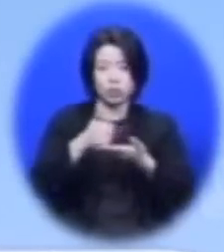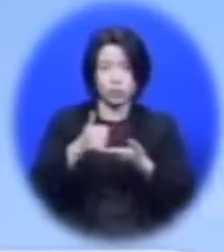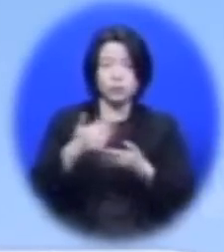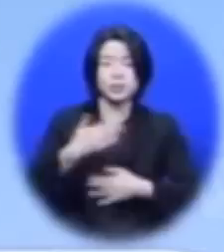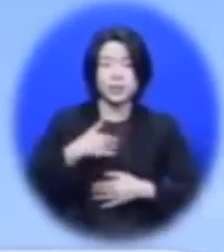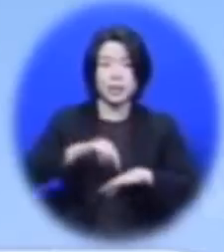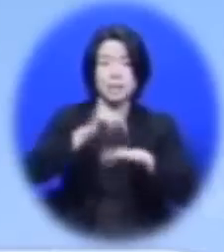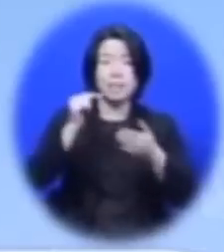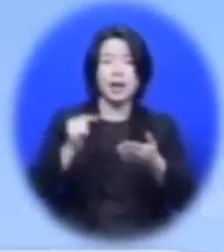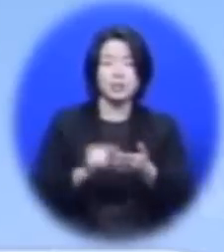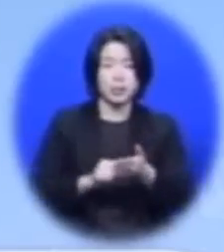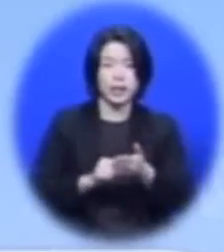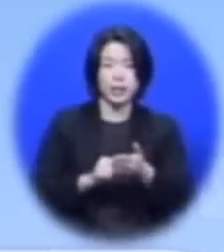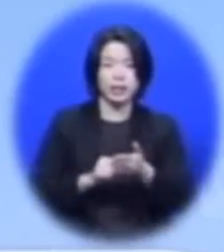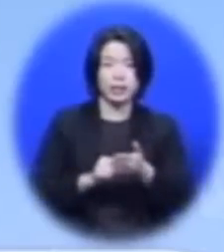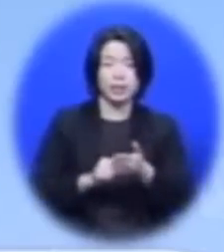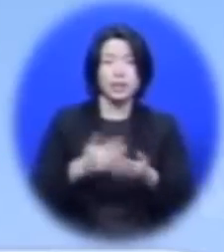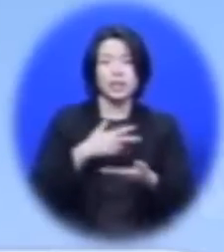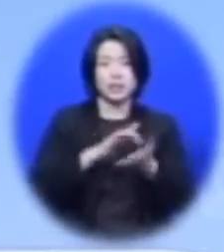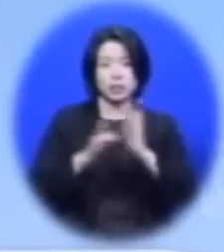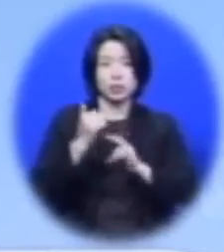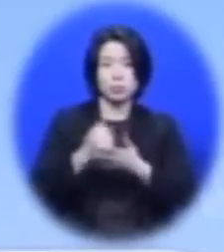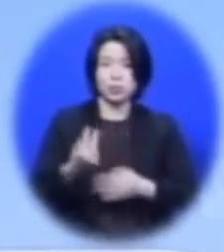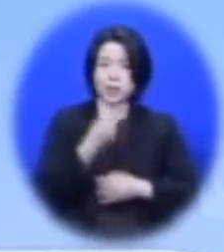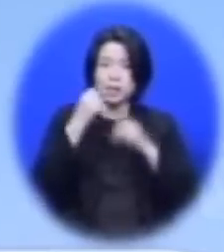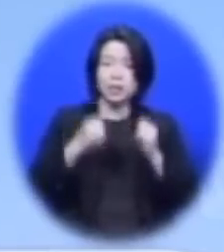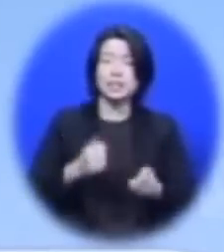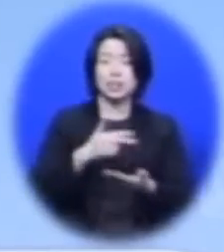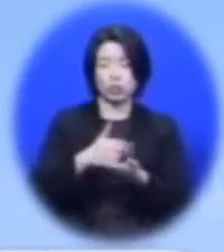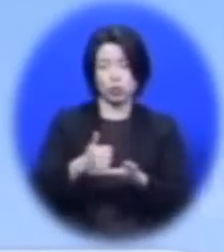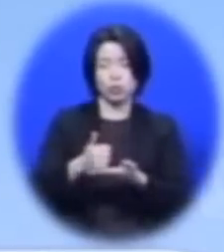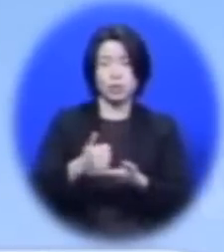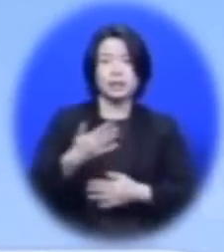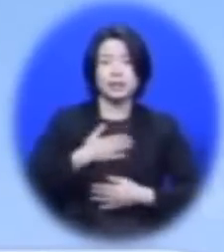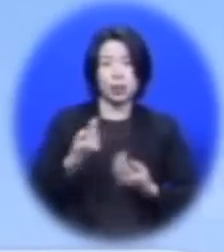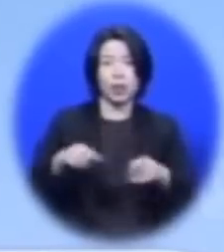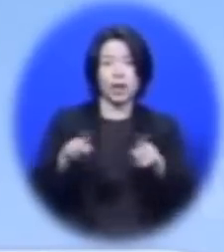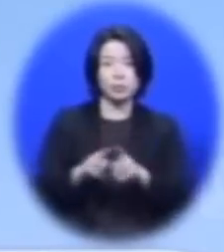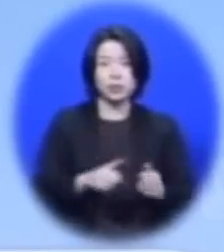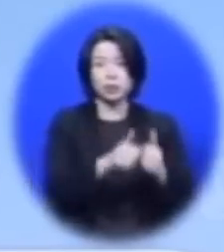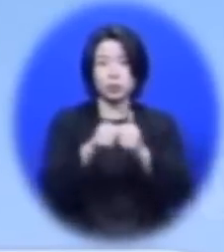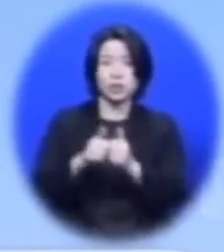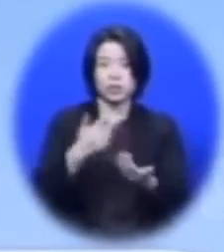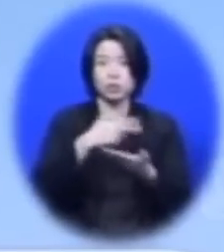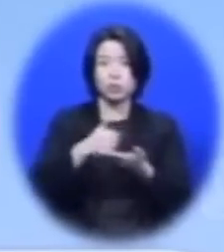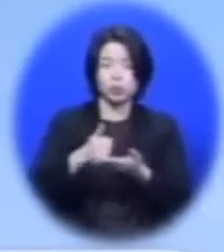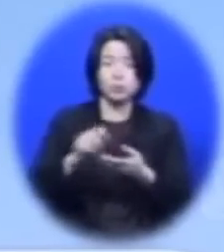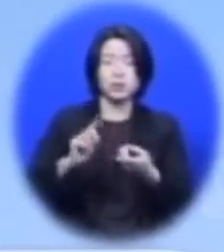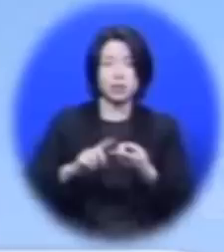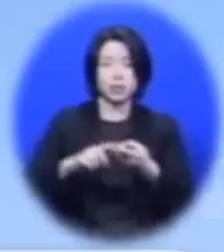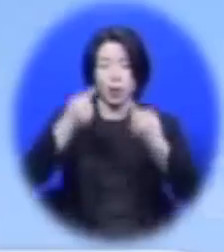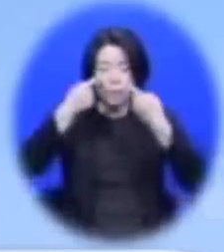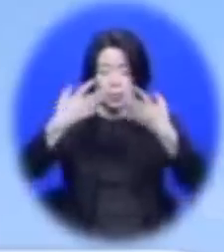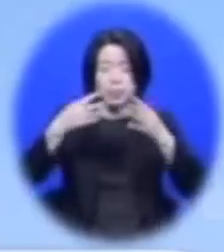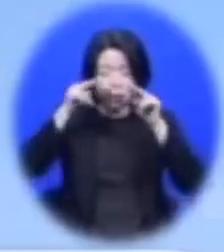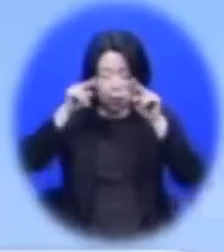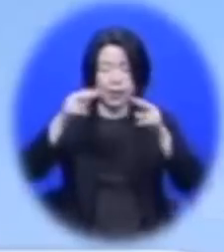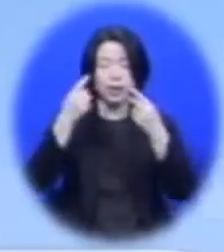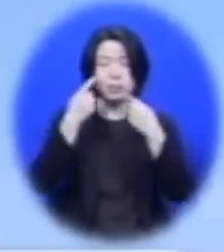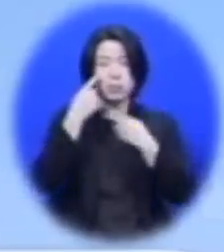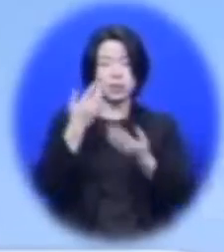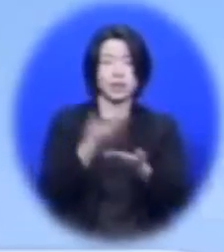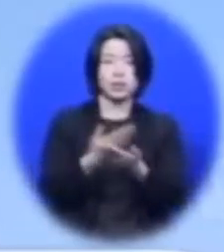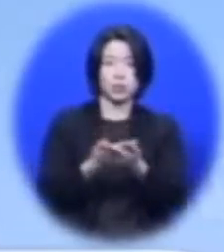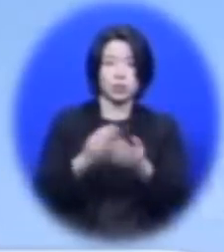제 마음에 예수님은 살아계신 주님, 나와 함께 동행하시는 주님임을 분명히 바라보게 해주시고